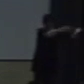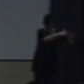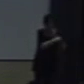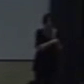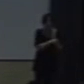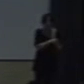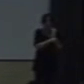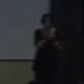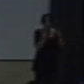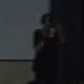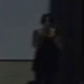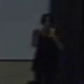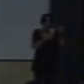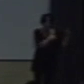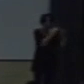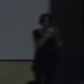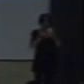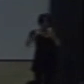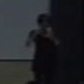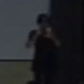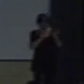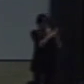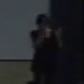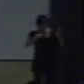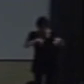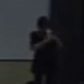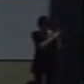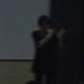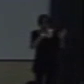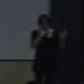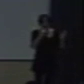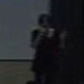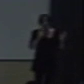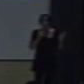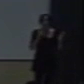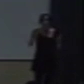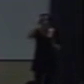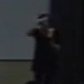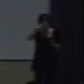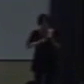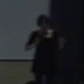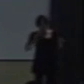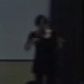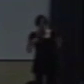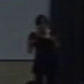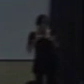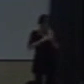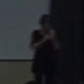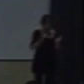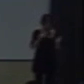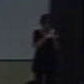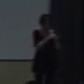i a més a més tot el que havia anat passant fins aquell moment. Sabia com estaven els cordons policials, si hi havia hagut càrregues, de quina manera, hi havia